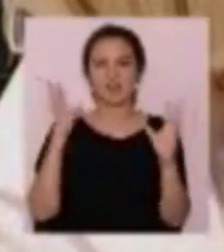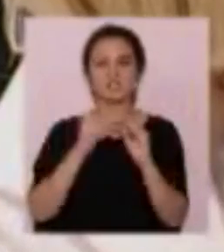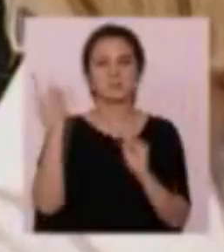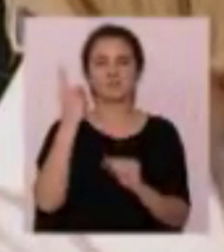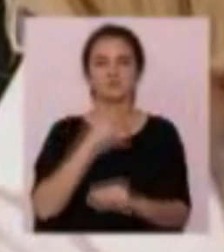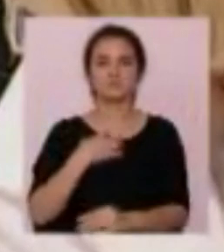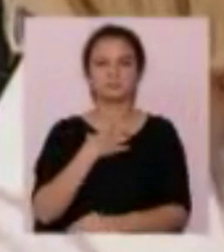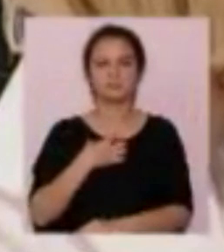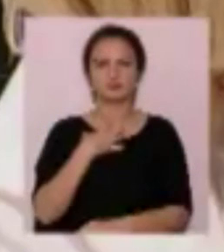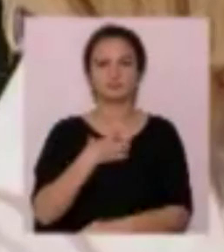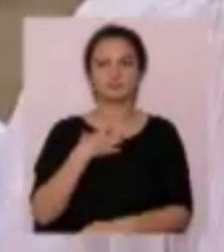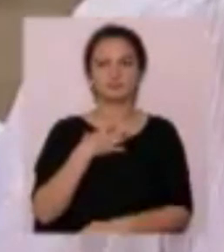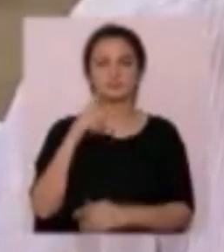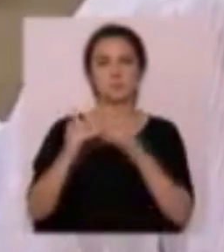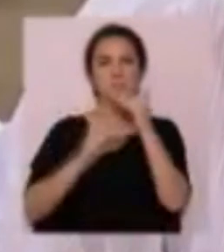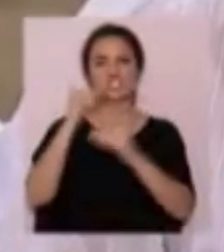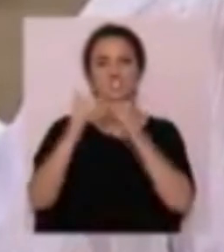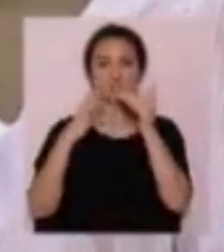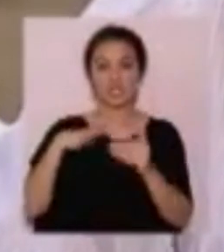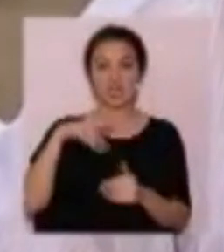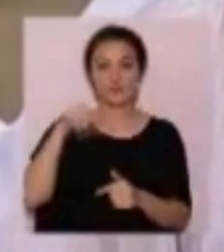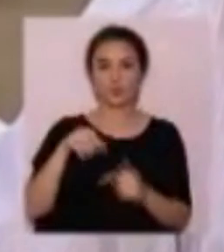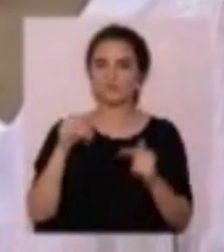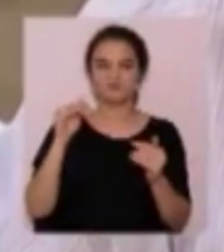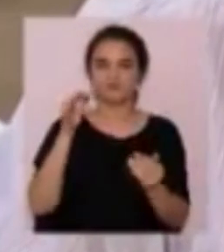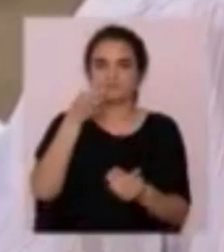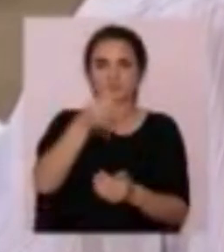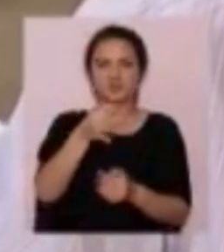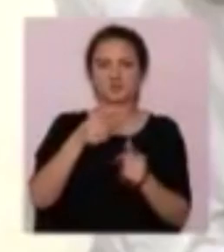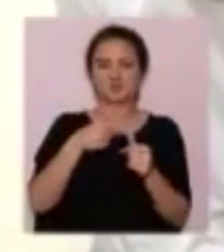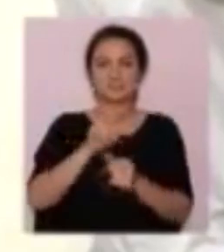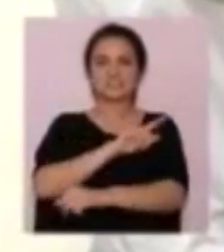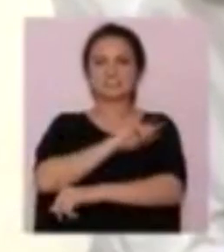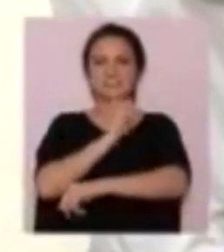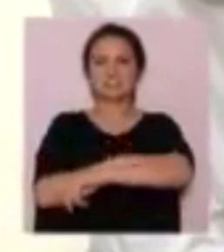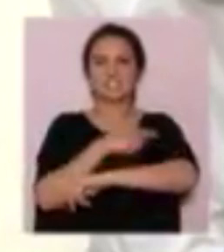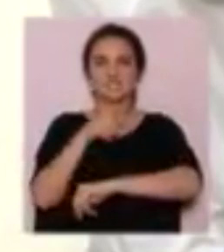პირველი არის პრესტიჟი. საქართველოს პატარა ქვეყანაა და ვერავის ვერ მოერევა თავისი